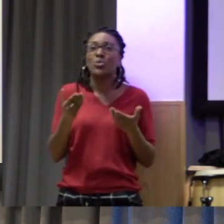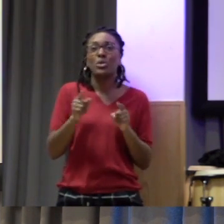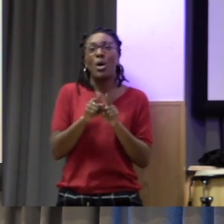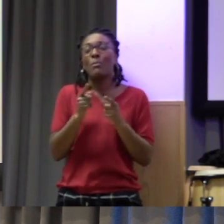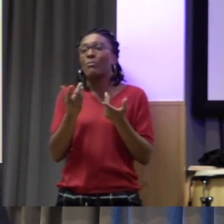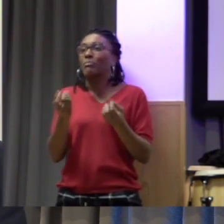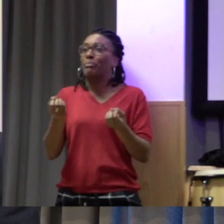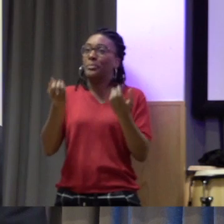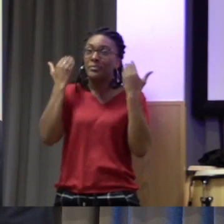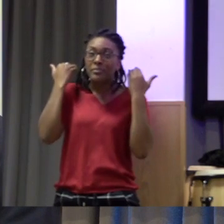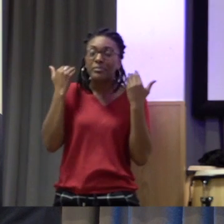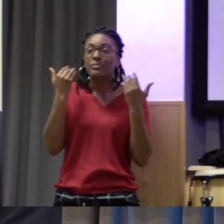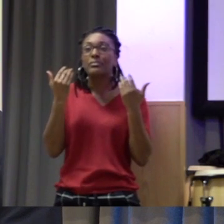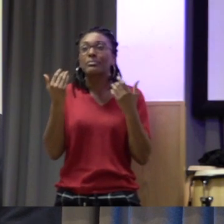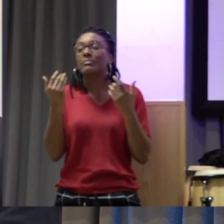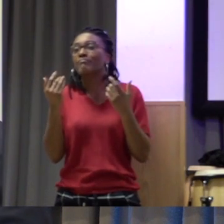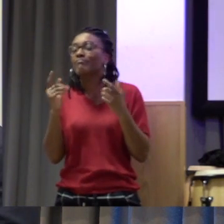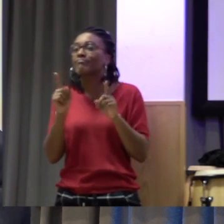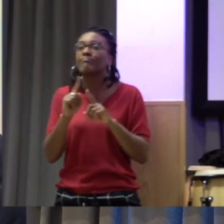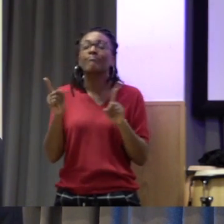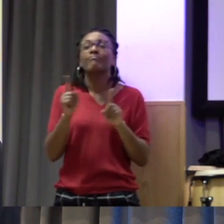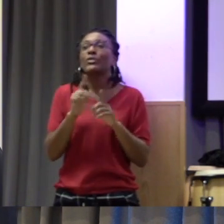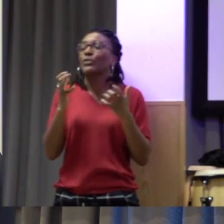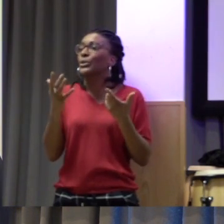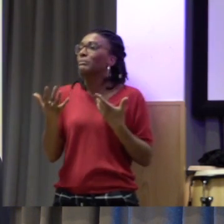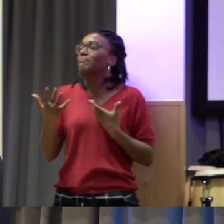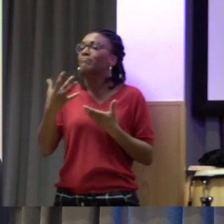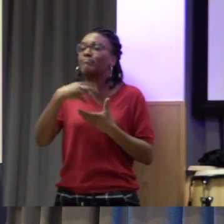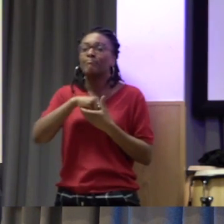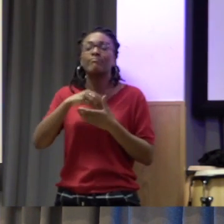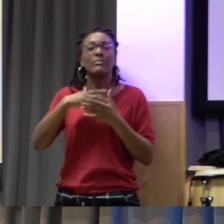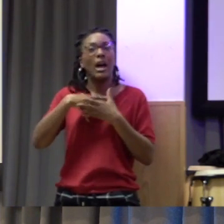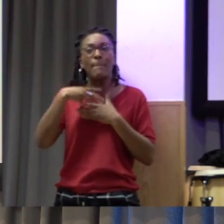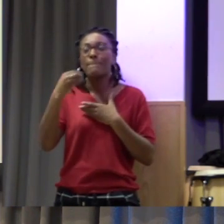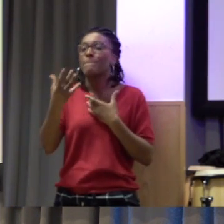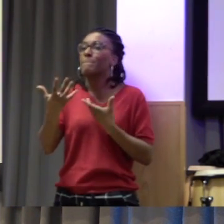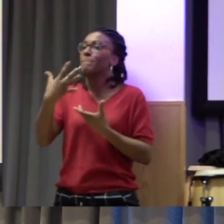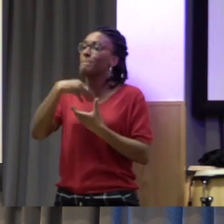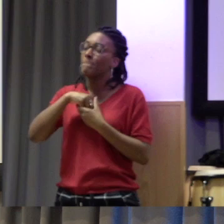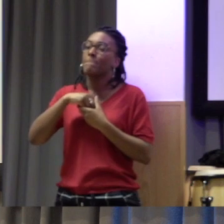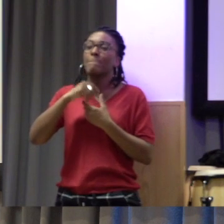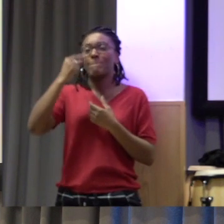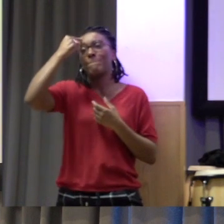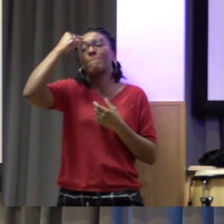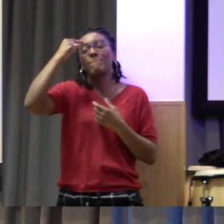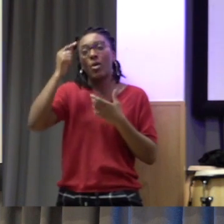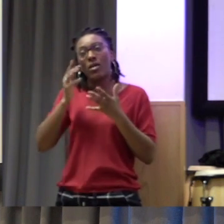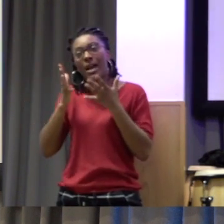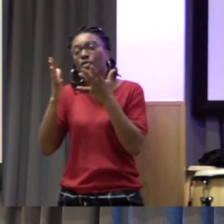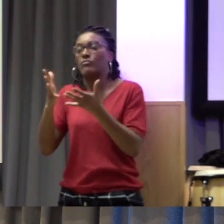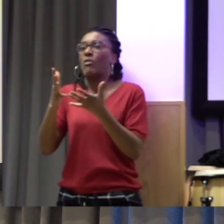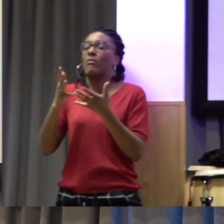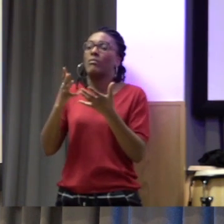chose qui résonne dans nos cœurs, mais que cela résonne dans notre âme, afin que l'engagement que nous avons pris avec toi, nous